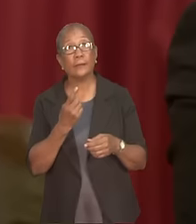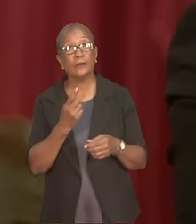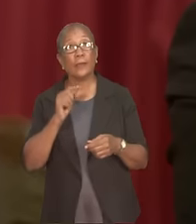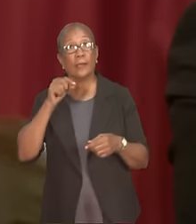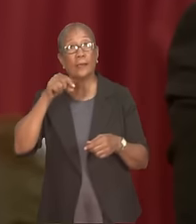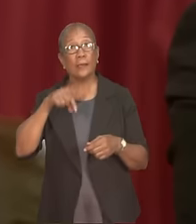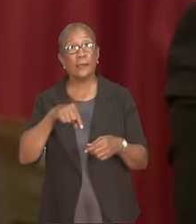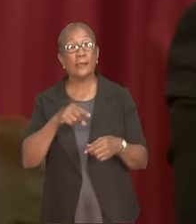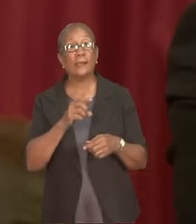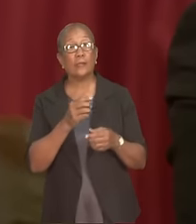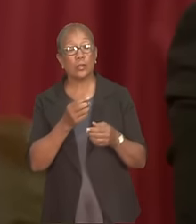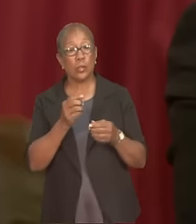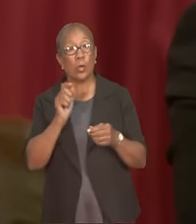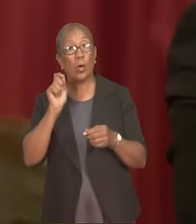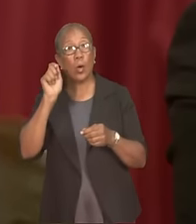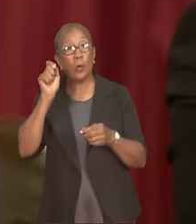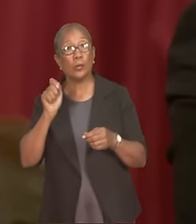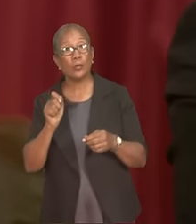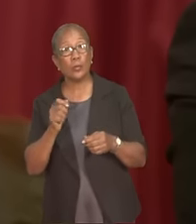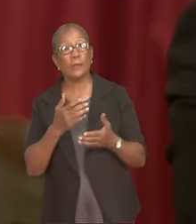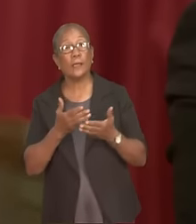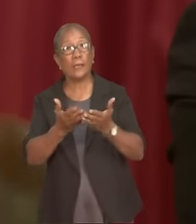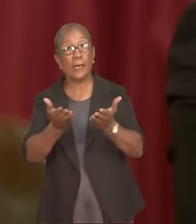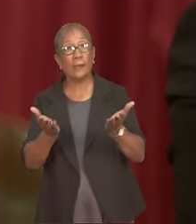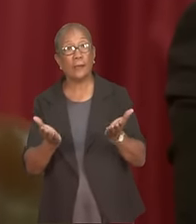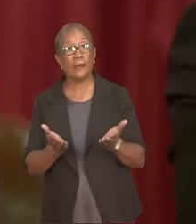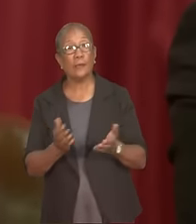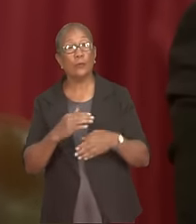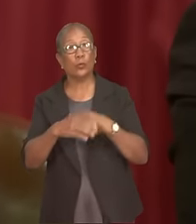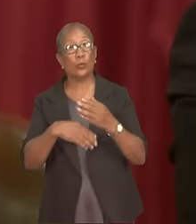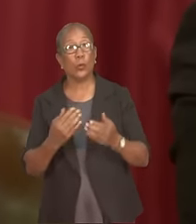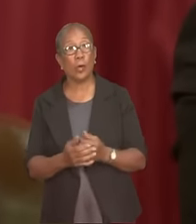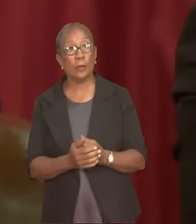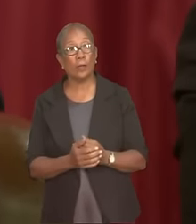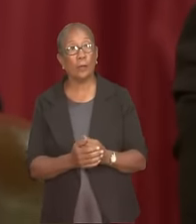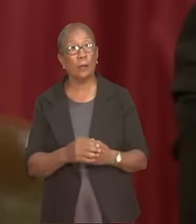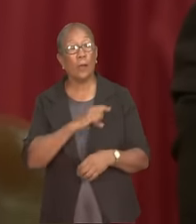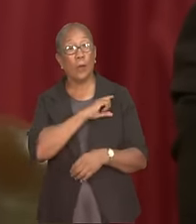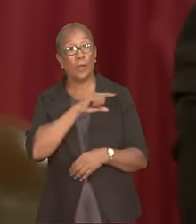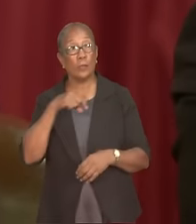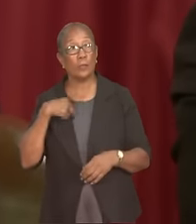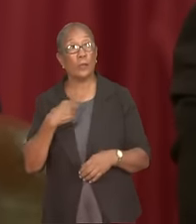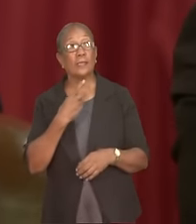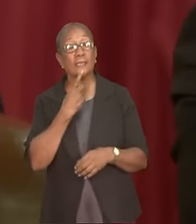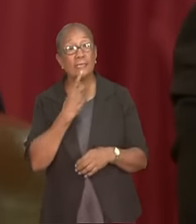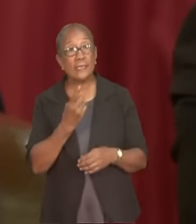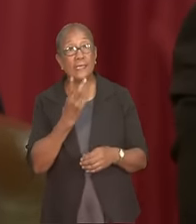is opgesomd welke data nog aangeleverd moeten worden. We zullen nagaan hoe dat op